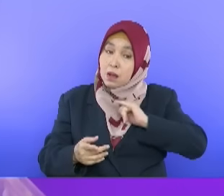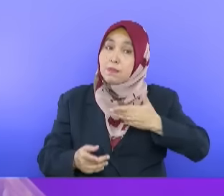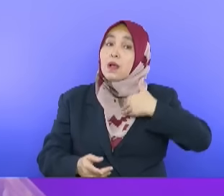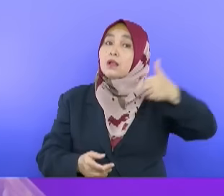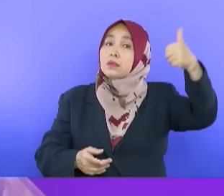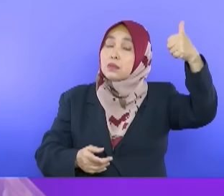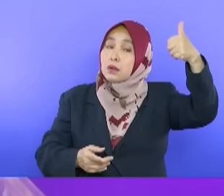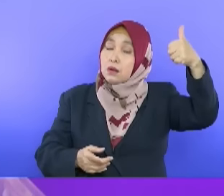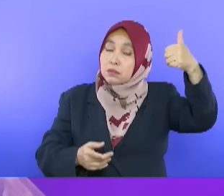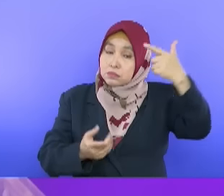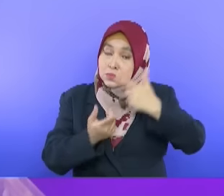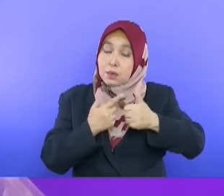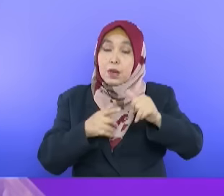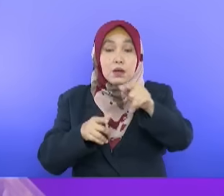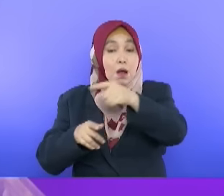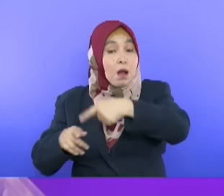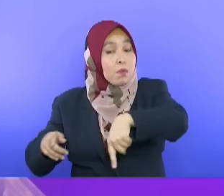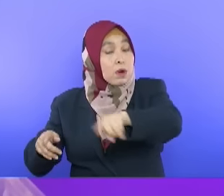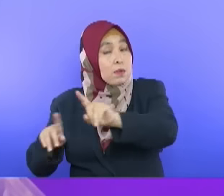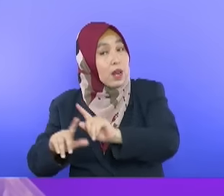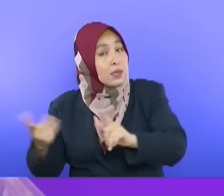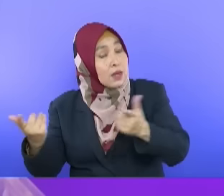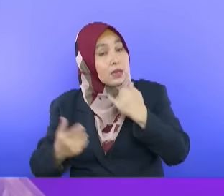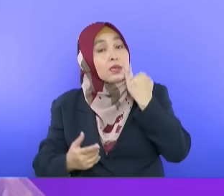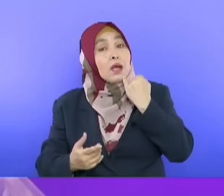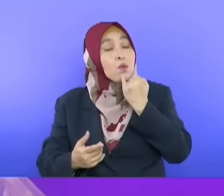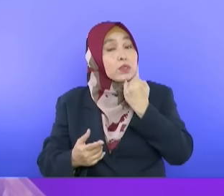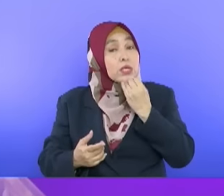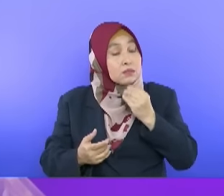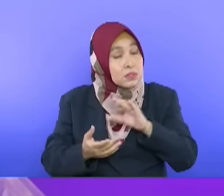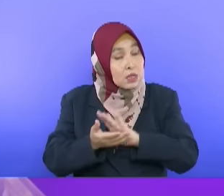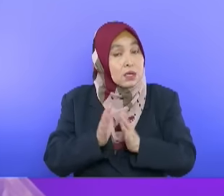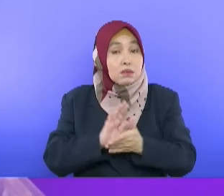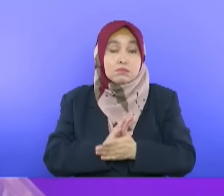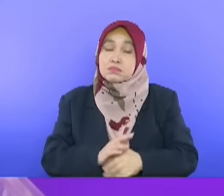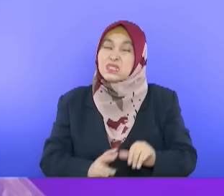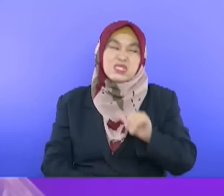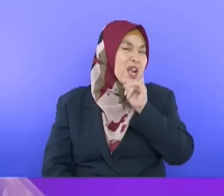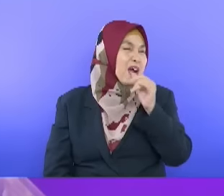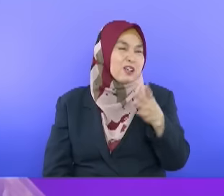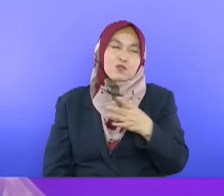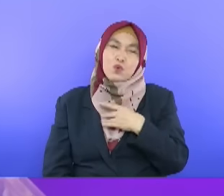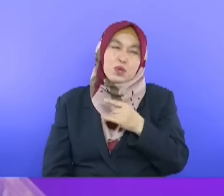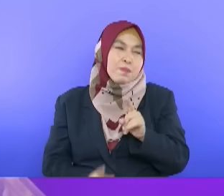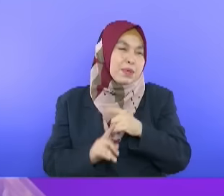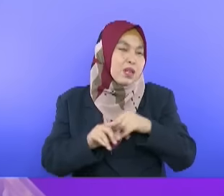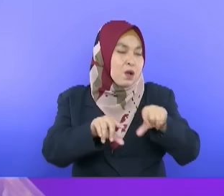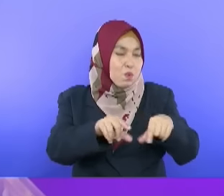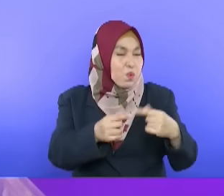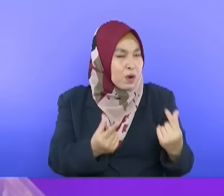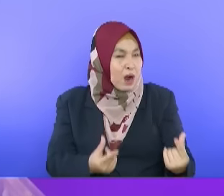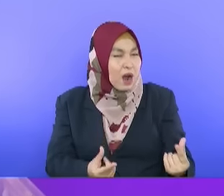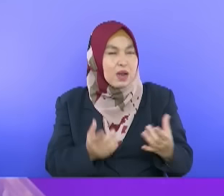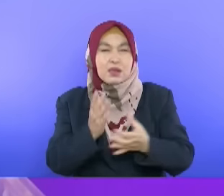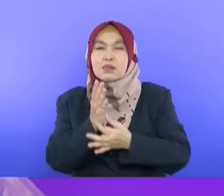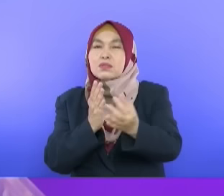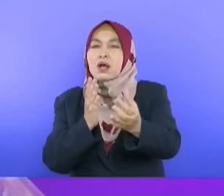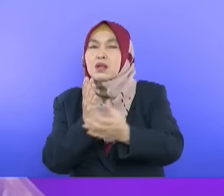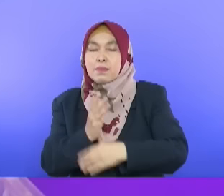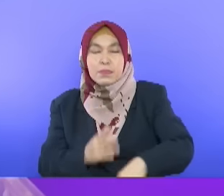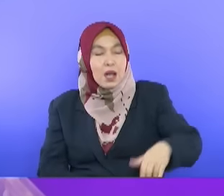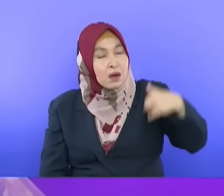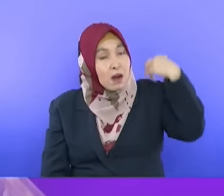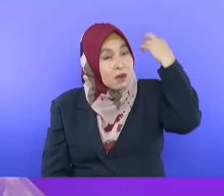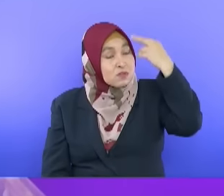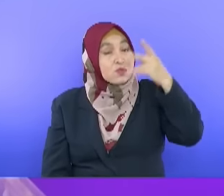daripada jantan daripada orang-orang selain daripada Yahudi maka mereka tak suka bila Alquran risalah kenabian